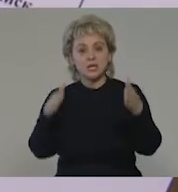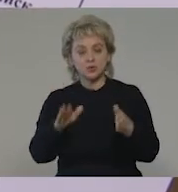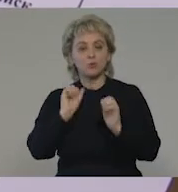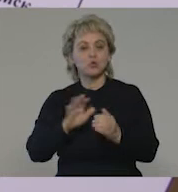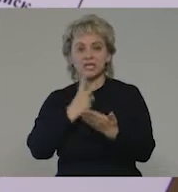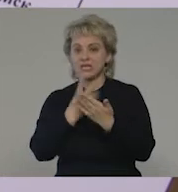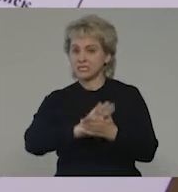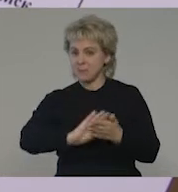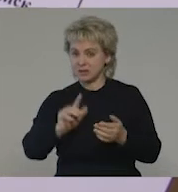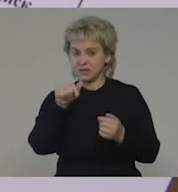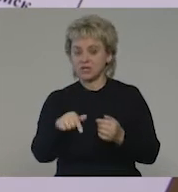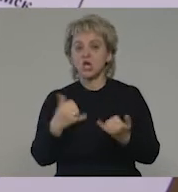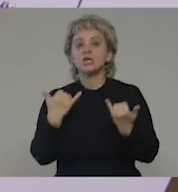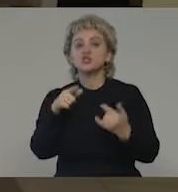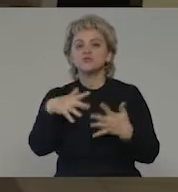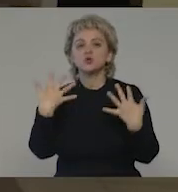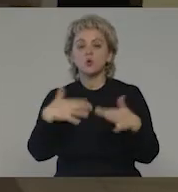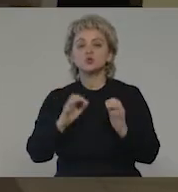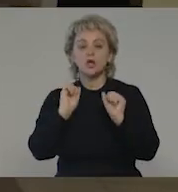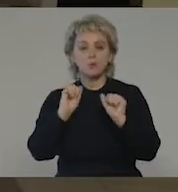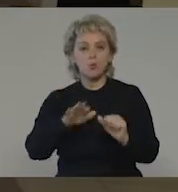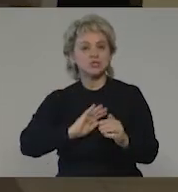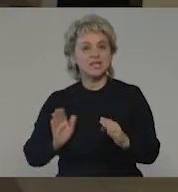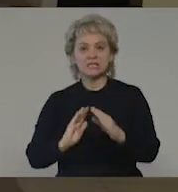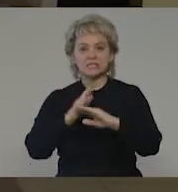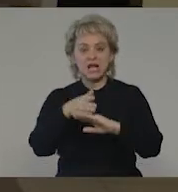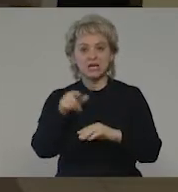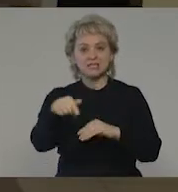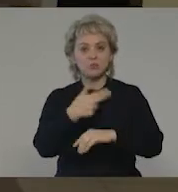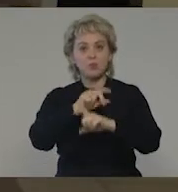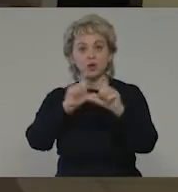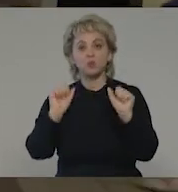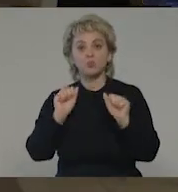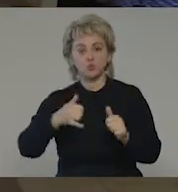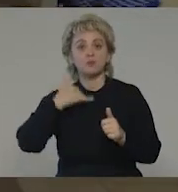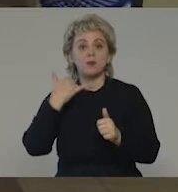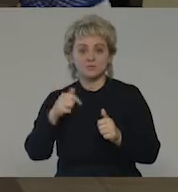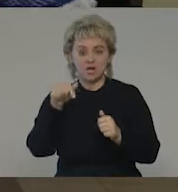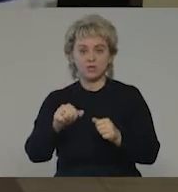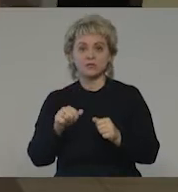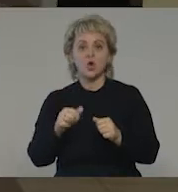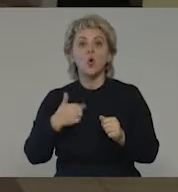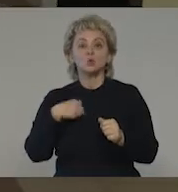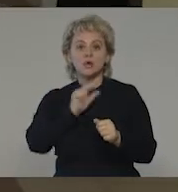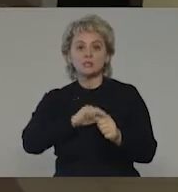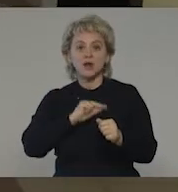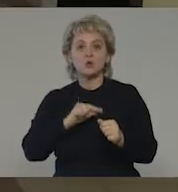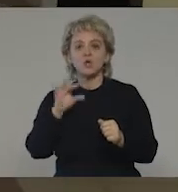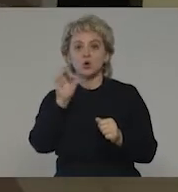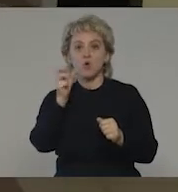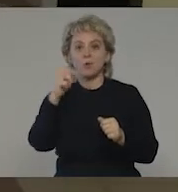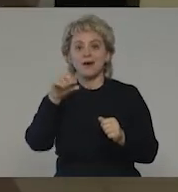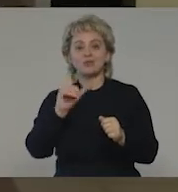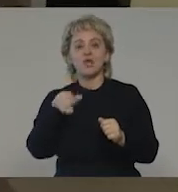и не заглядывать. Вы сегодня уже, вы можете не заходить в поликлинику, вы можете позвонить по телефону. У нас работает робот.